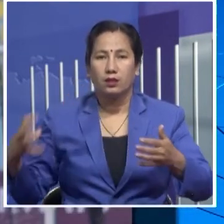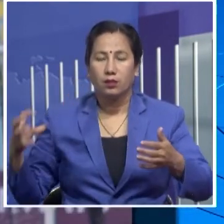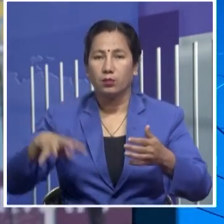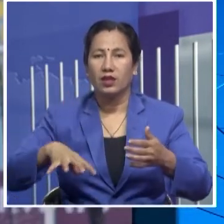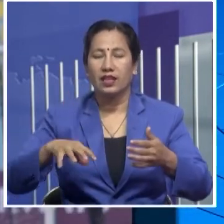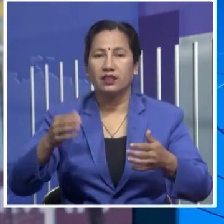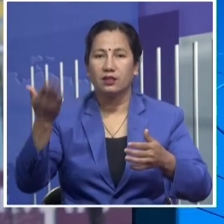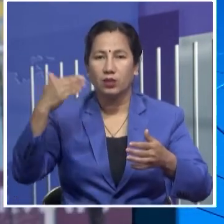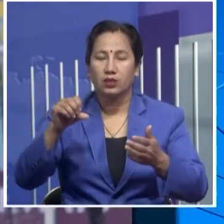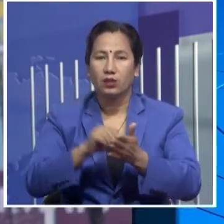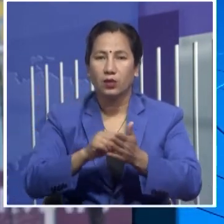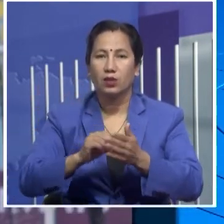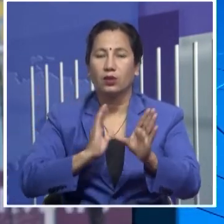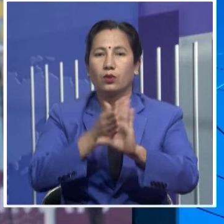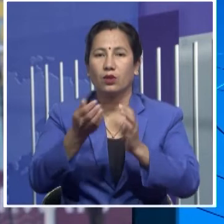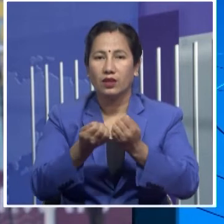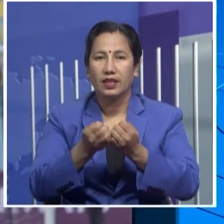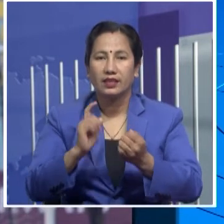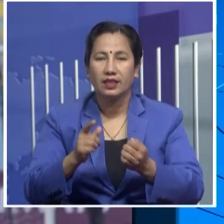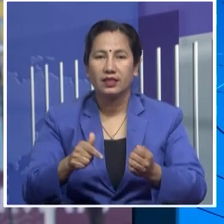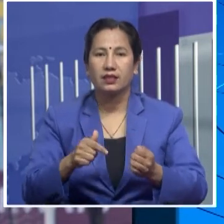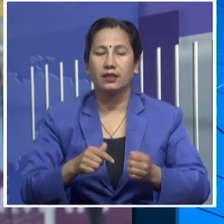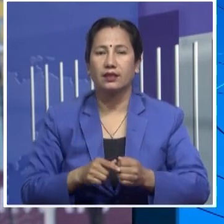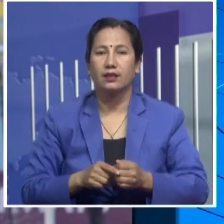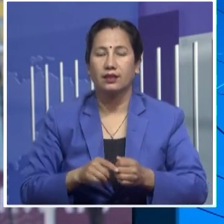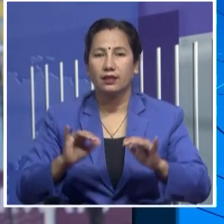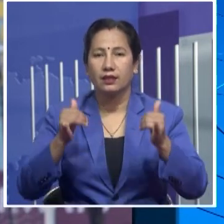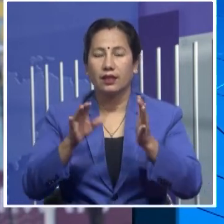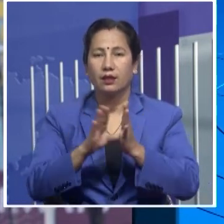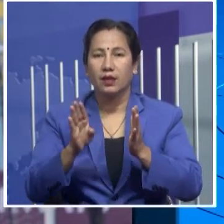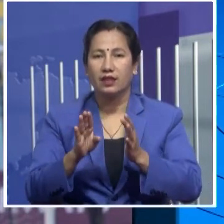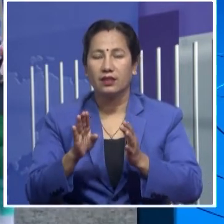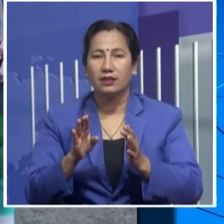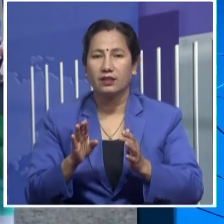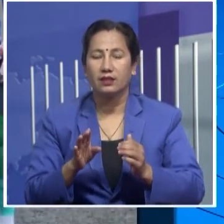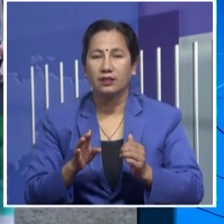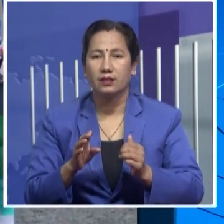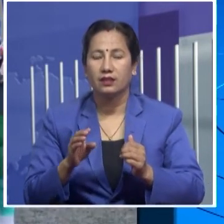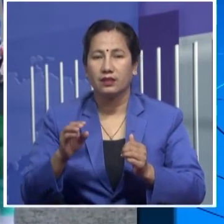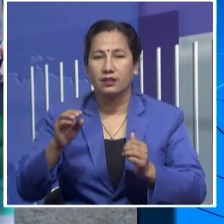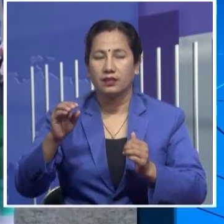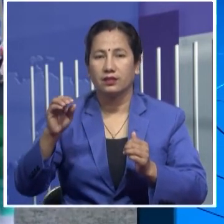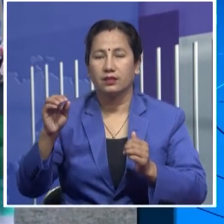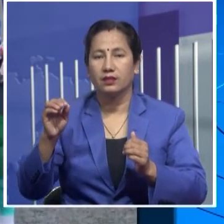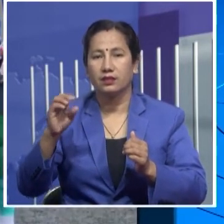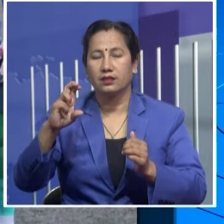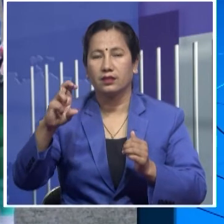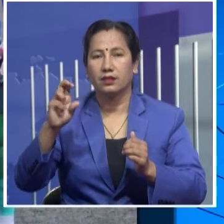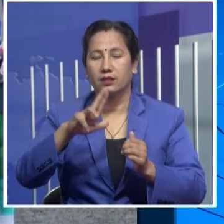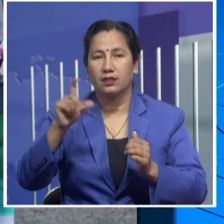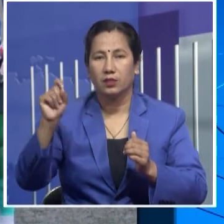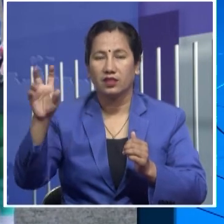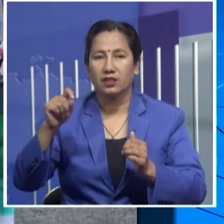च्याम्पियनसिपमा पछिल्लो पटक गोल गरेका थिए। यस्तै खेलबाट दिपेन्द्र तामाङ र